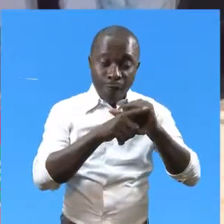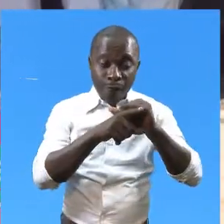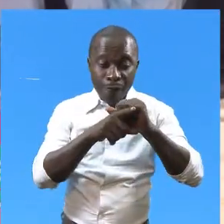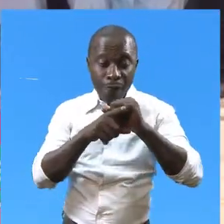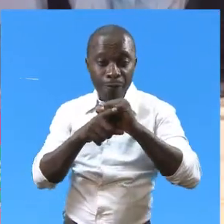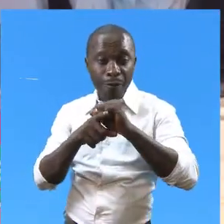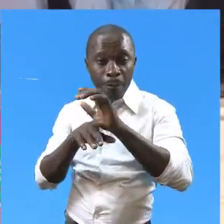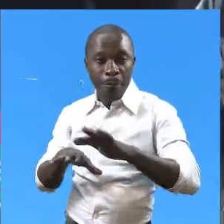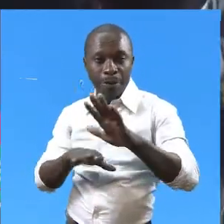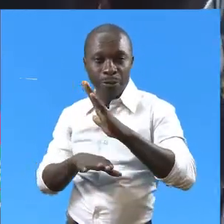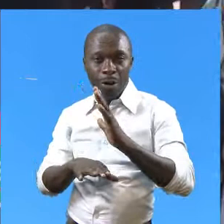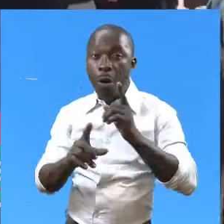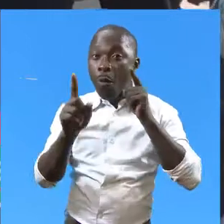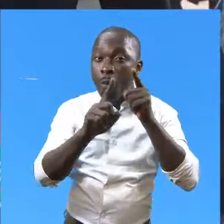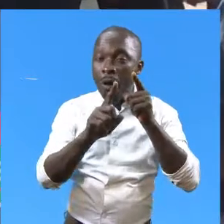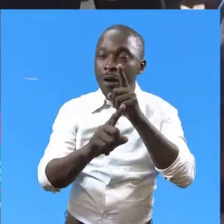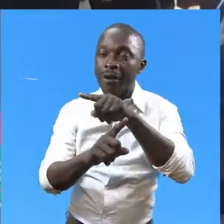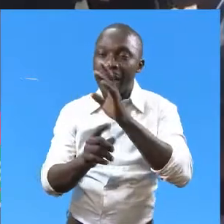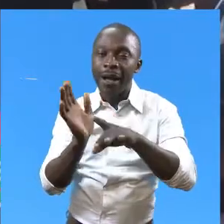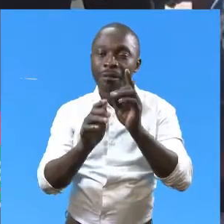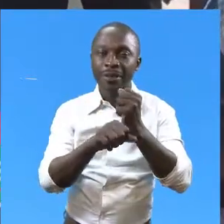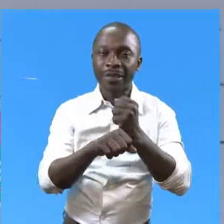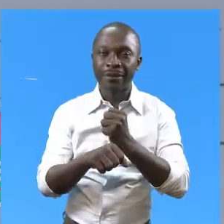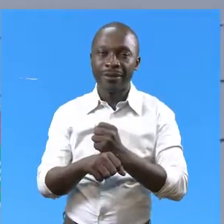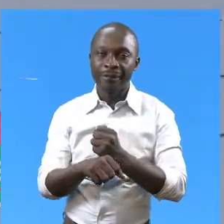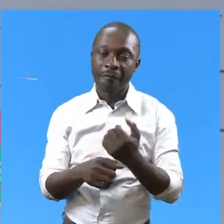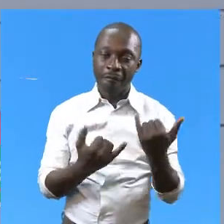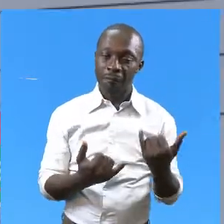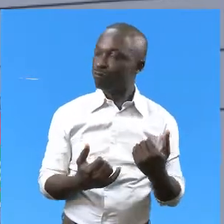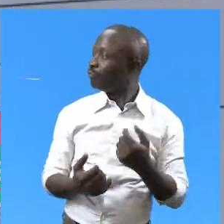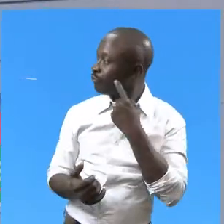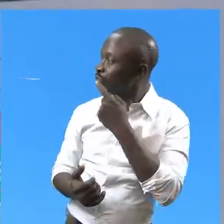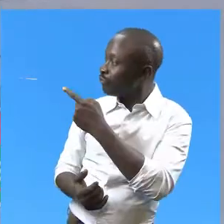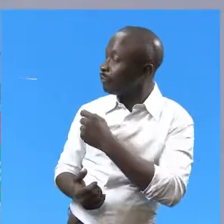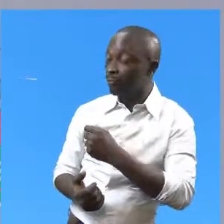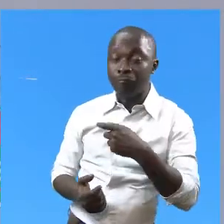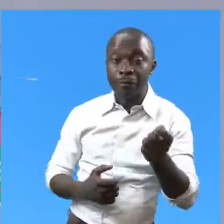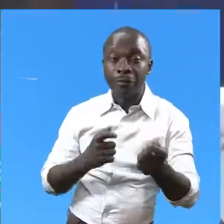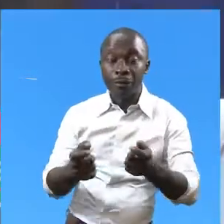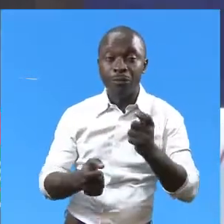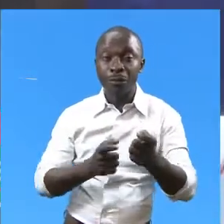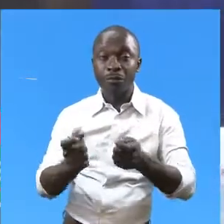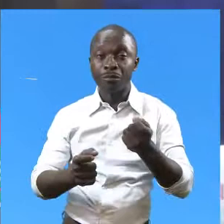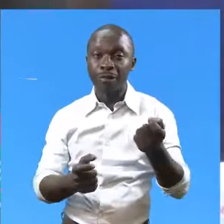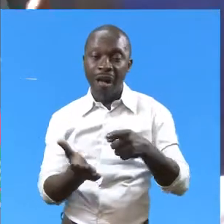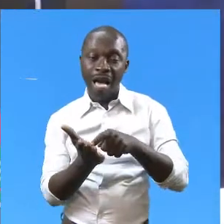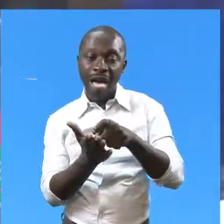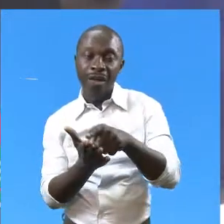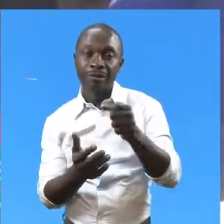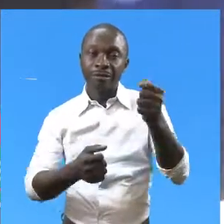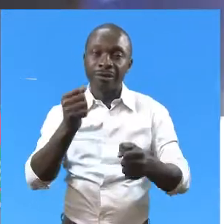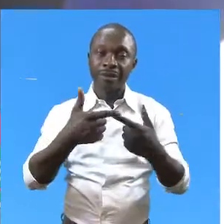faveur de la cérémonie de remise des chèques de financement, du matériel agricole, des engins roulants, des